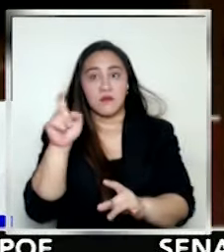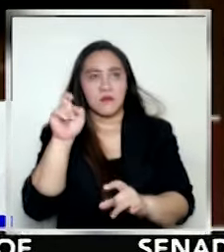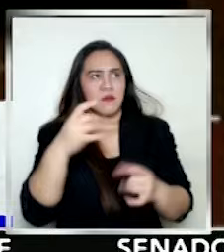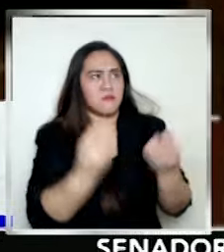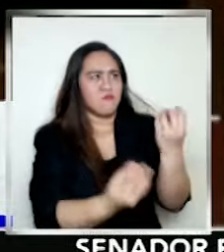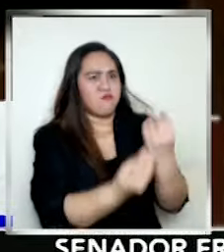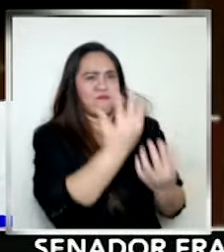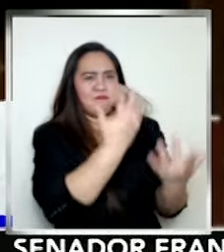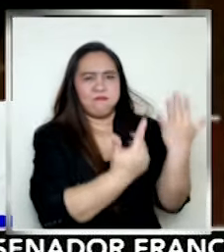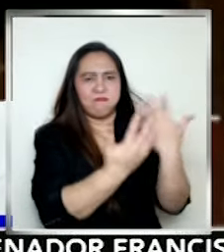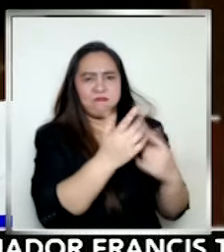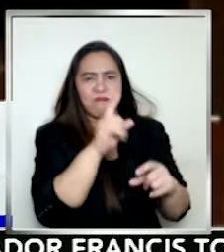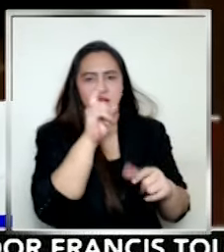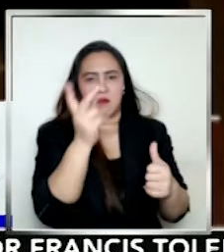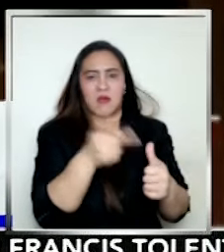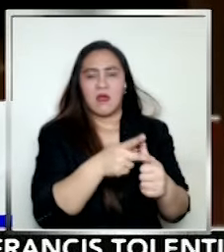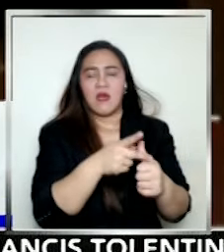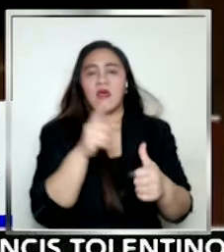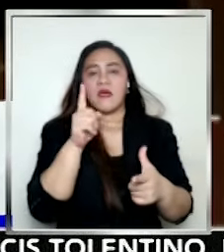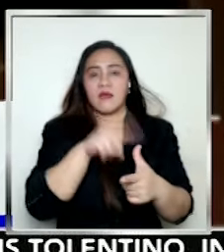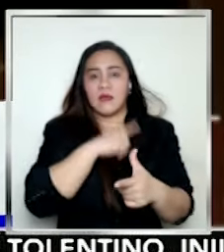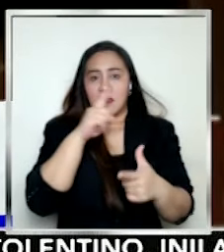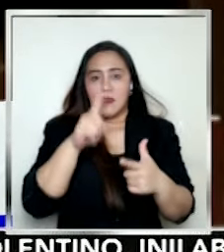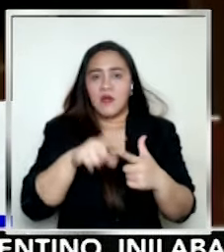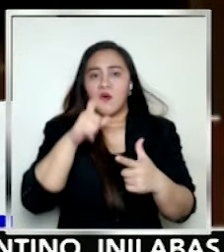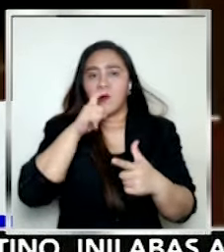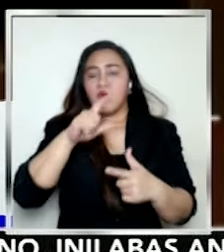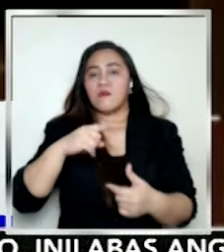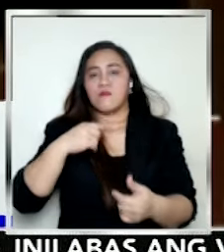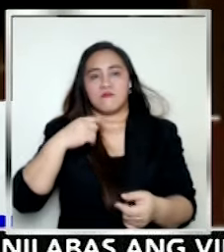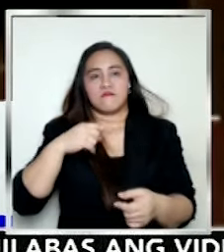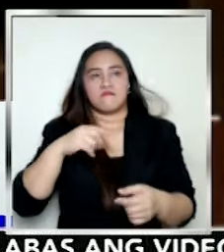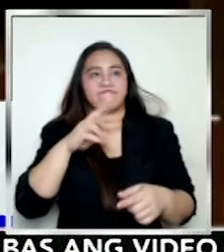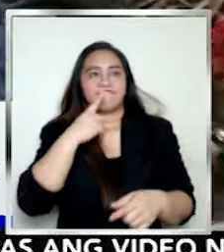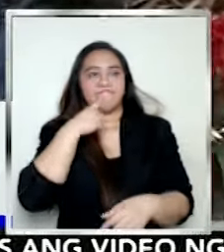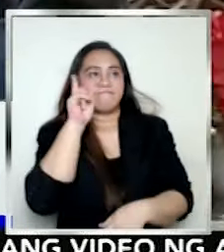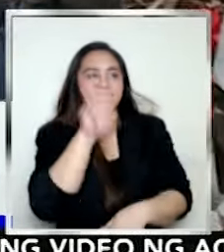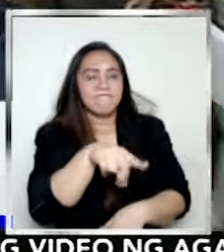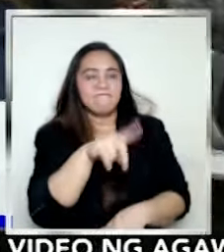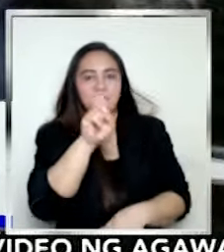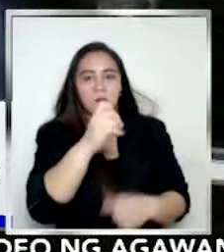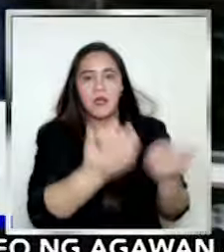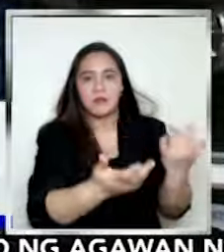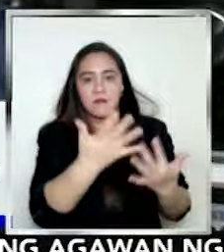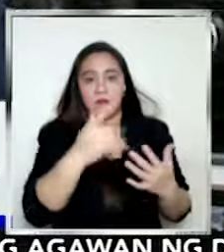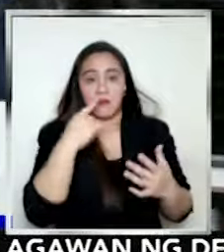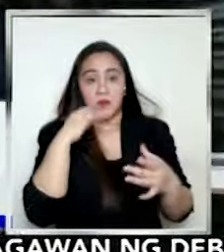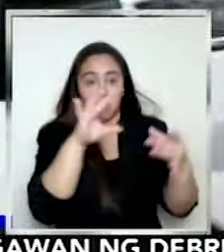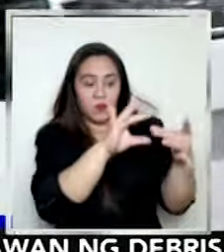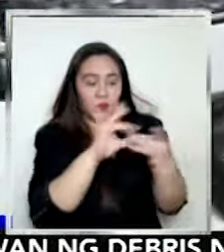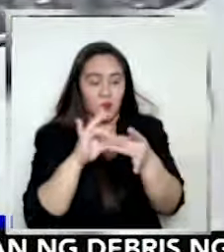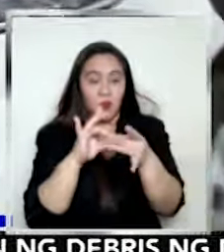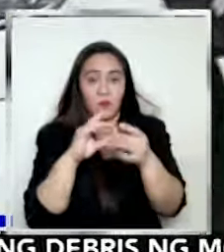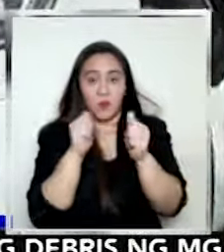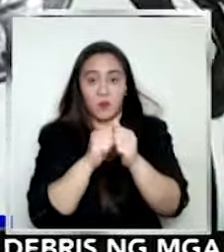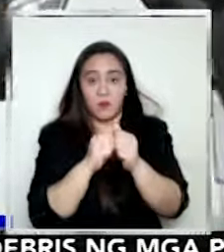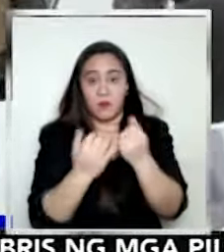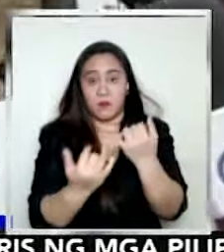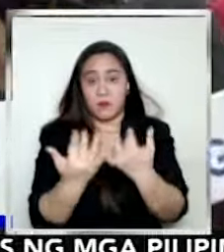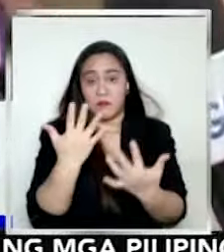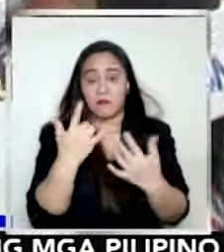yung doktor na nag-authorize na i-cremate? At tama ba yung findings na COVID? Si Justice Secretary Jesus Crispin